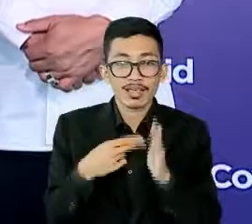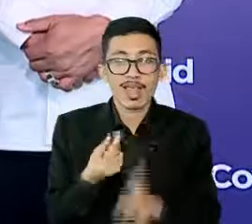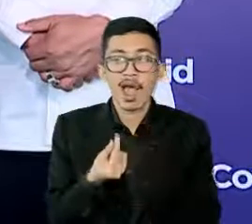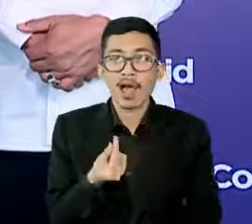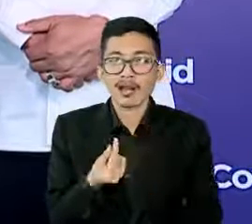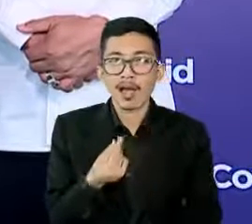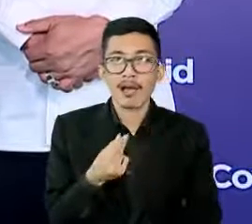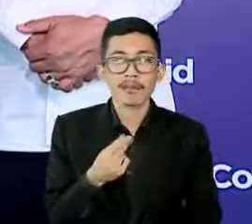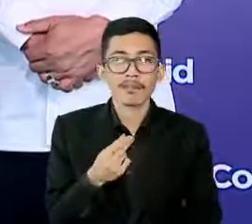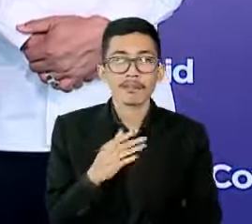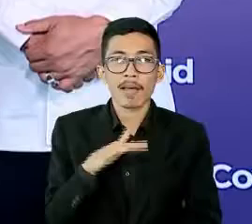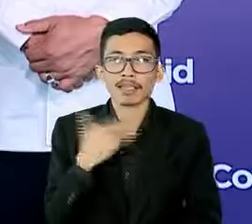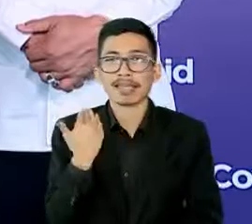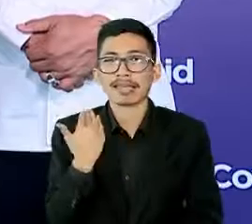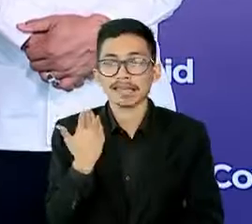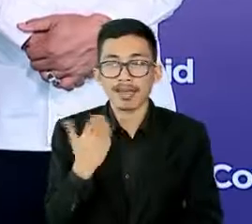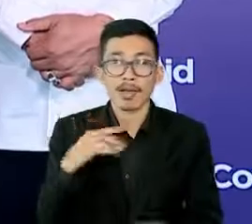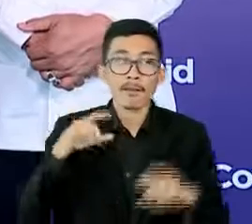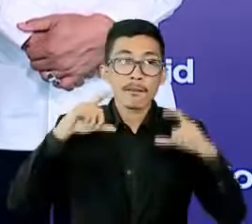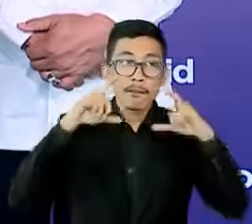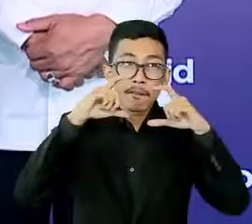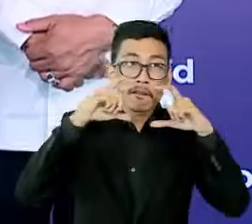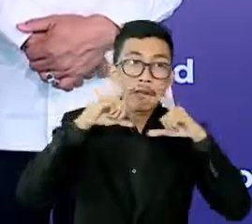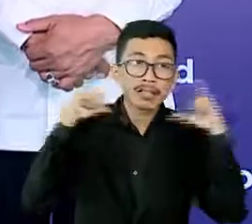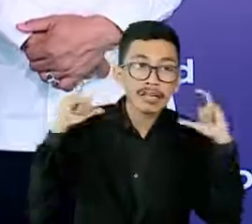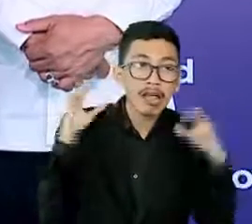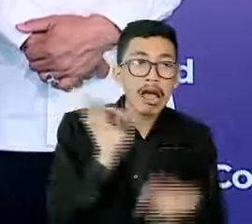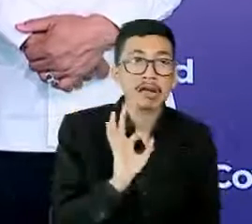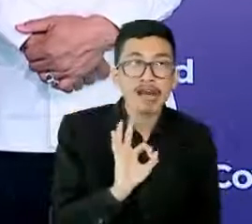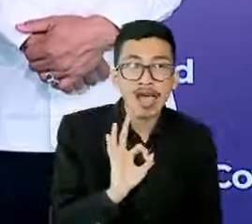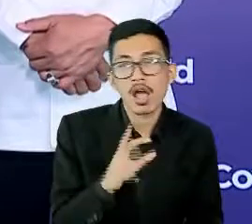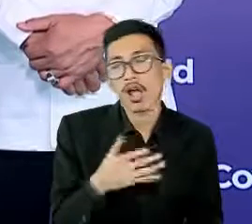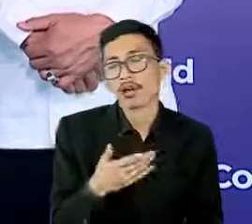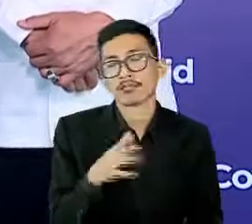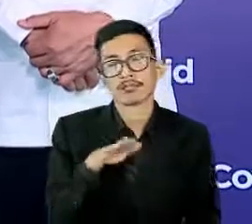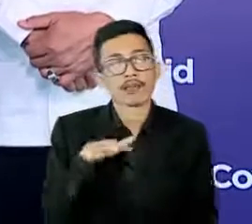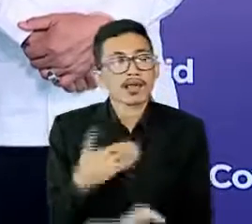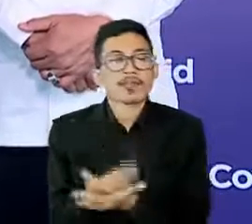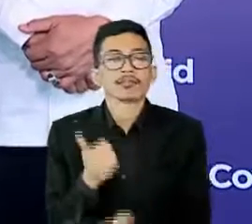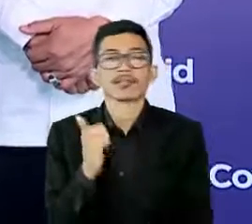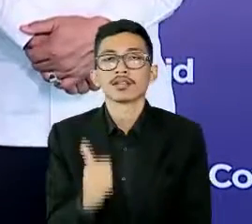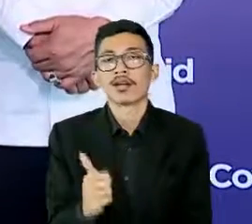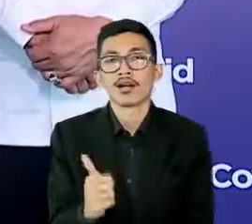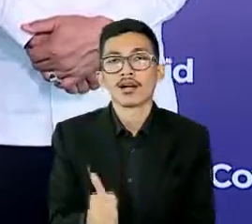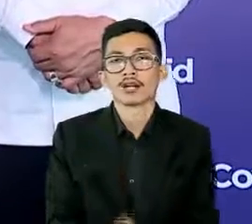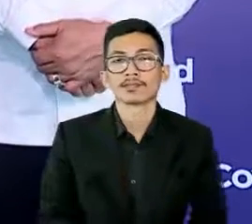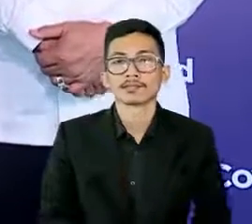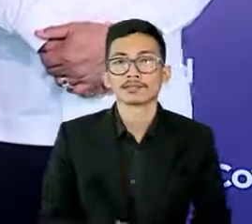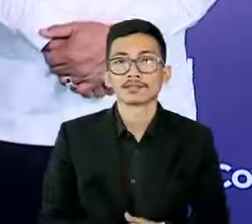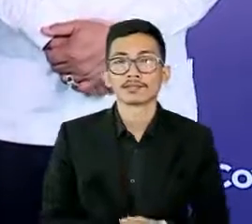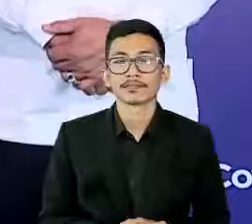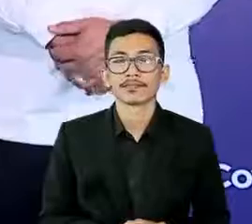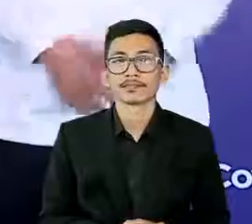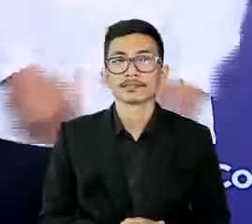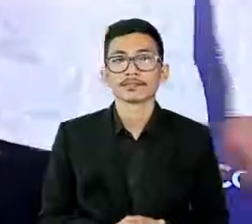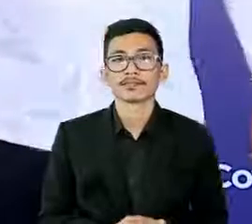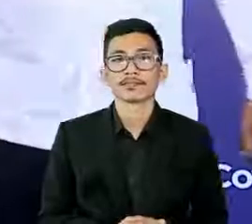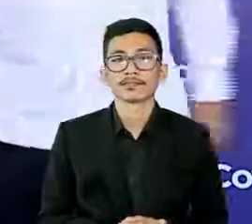mati Hai tidak menggunakan masker itu bisa fatal atau bisa mati terima kasih